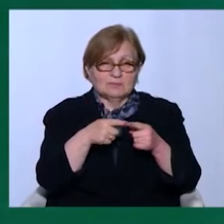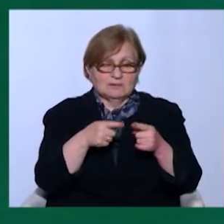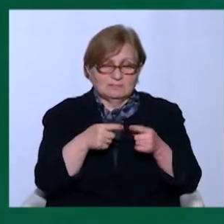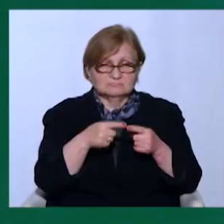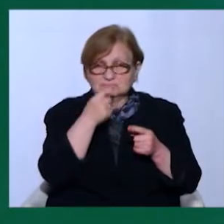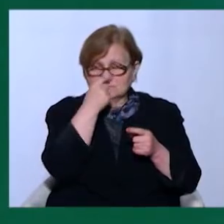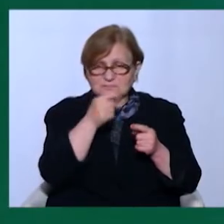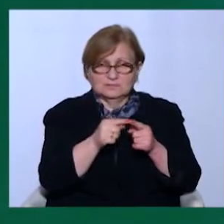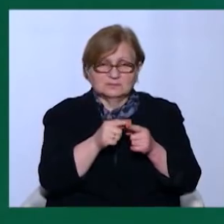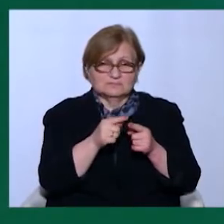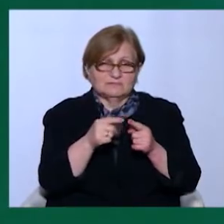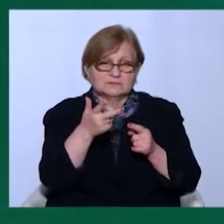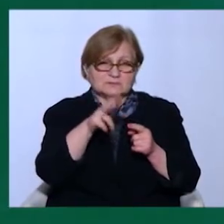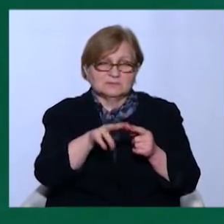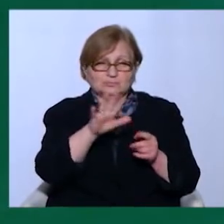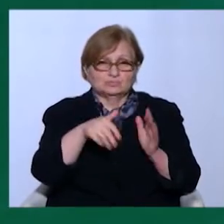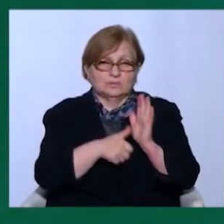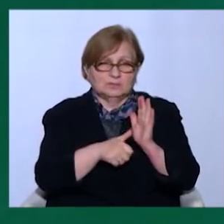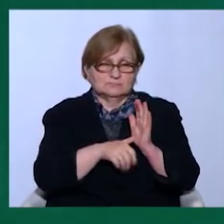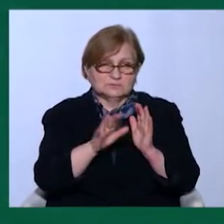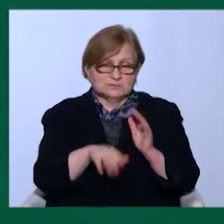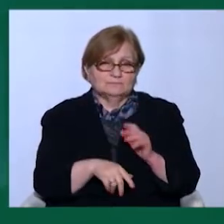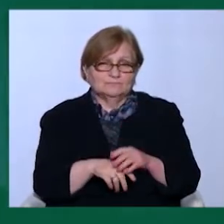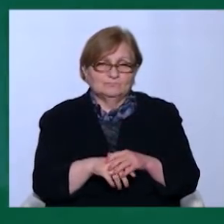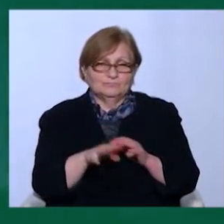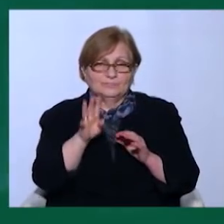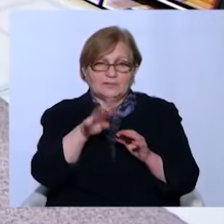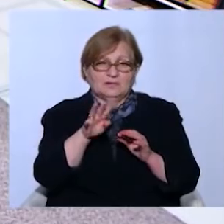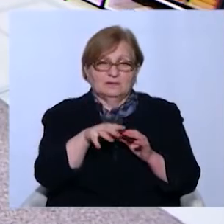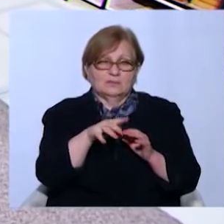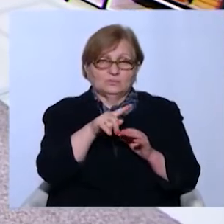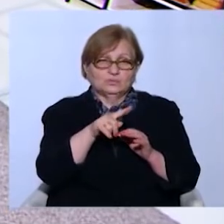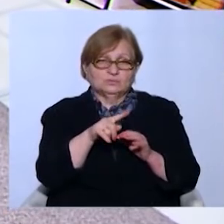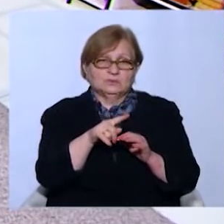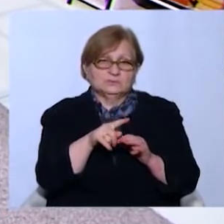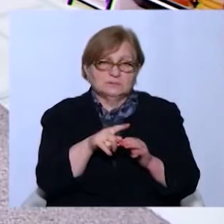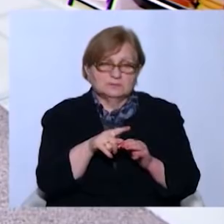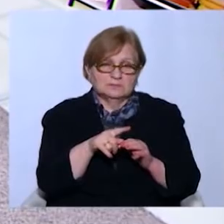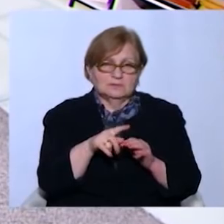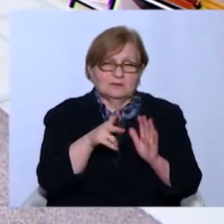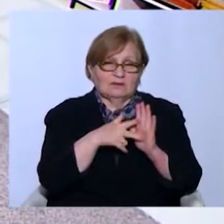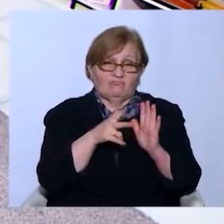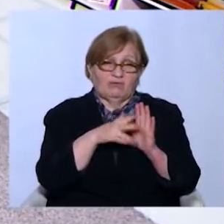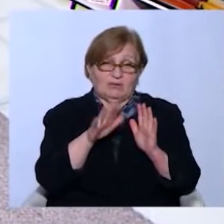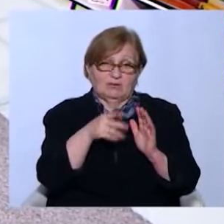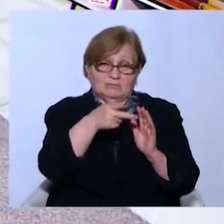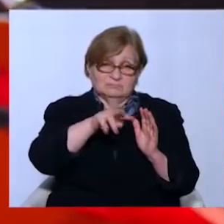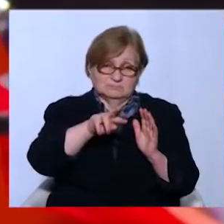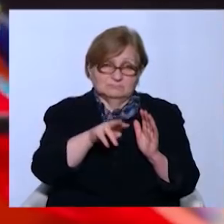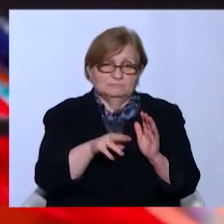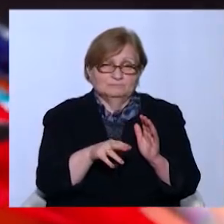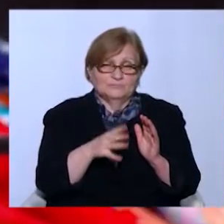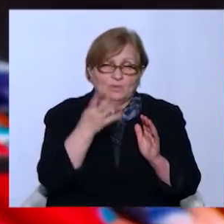3 წვერო ზემოთ, 3 ქვემოთ, 6 წვერო. ოთხკუთხა პრიზმას აქვს 8 წვერო,